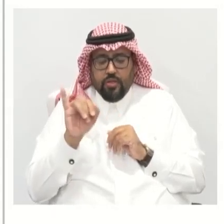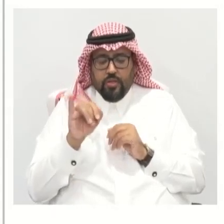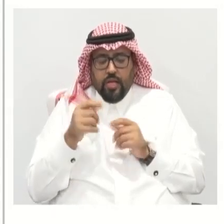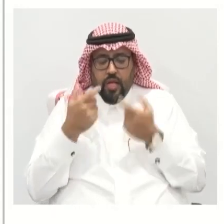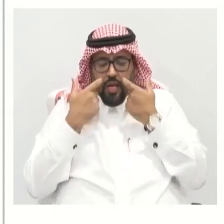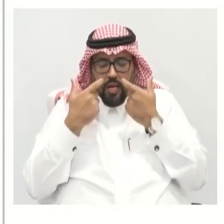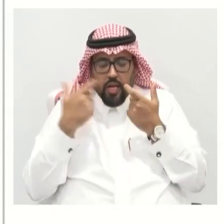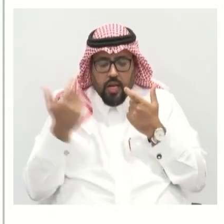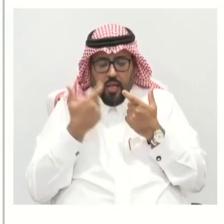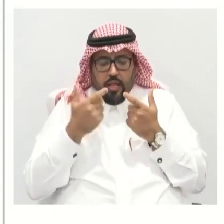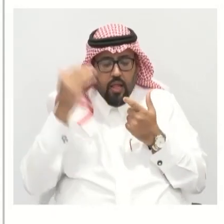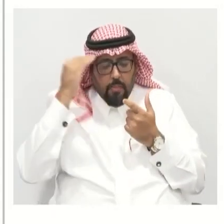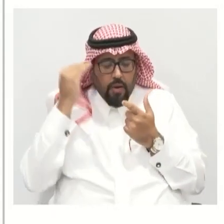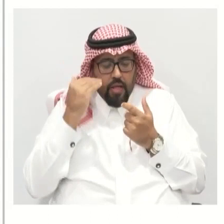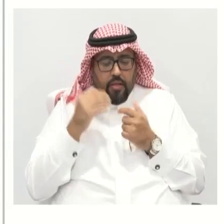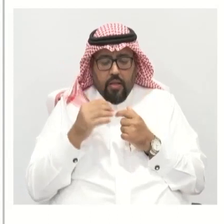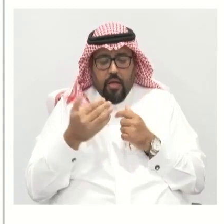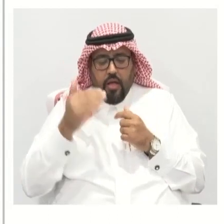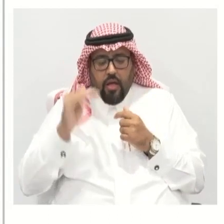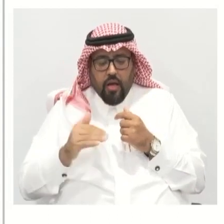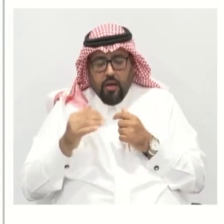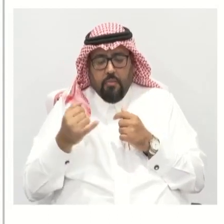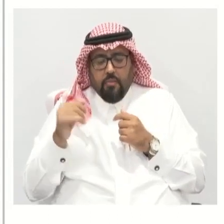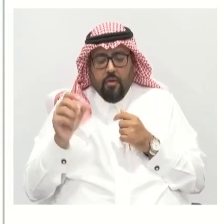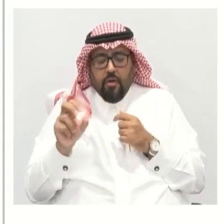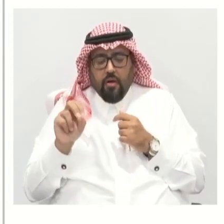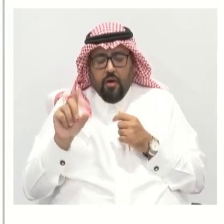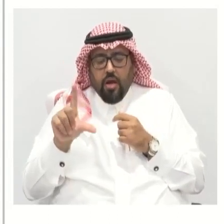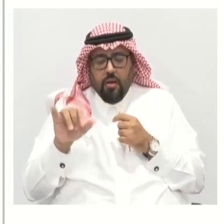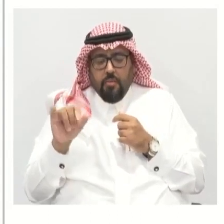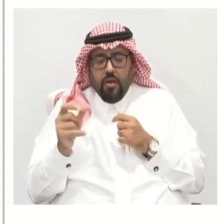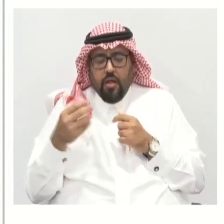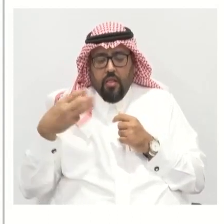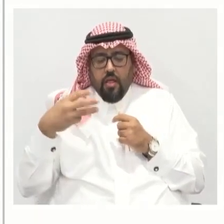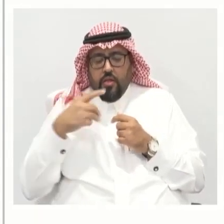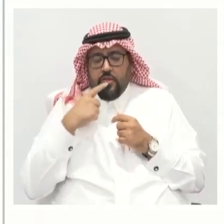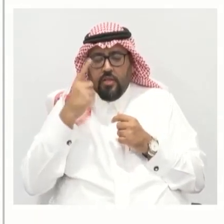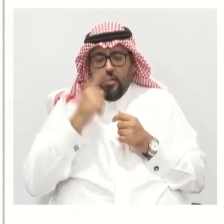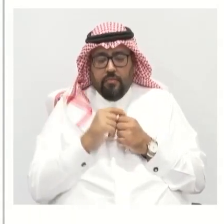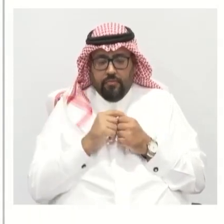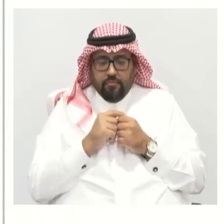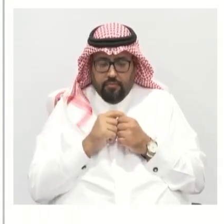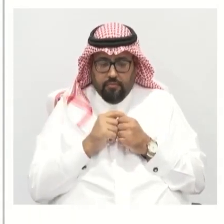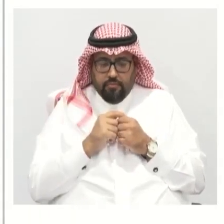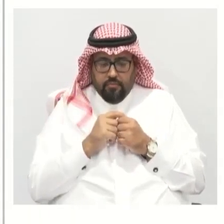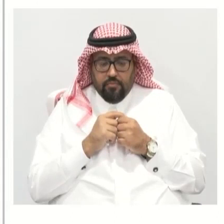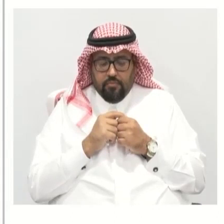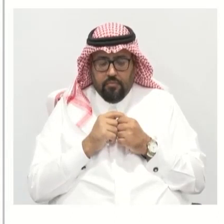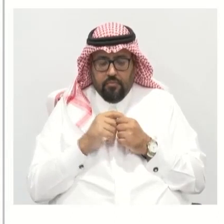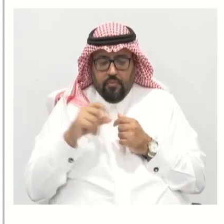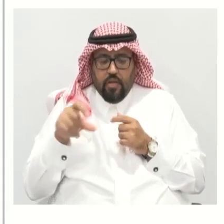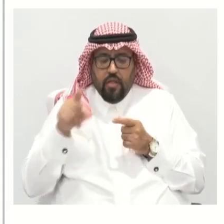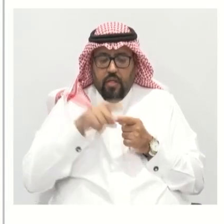مؤسسه رعايه الفتيات اقل من 30 سنه هنا